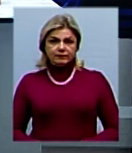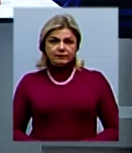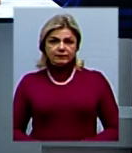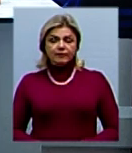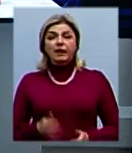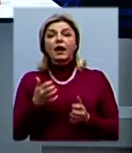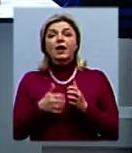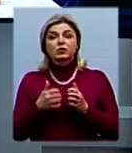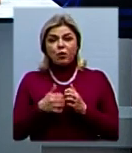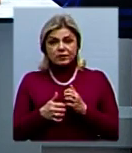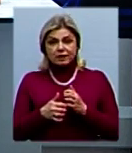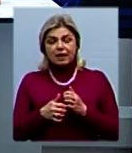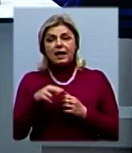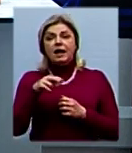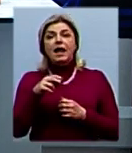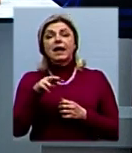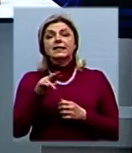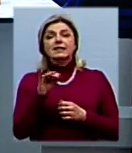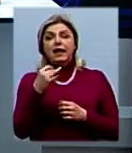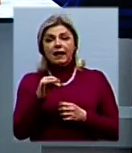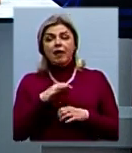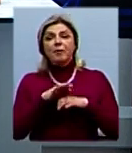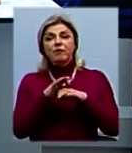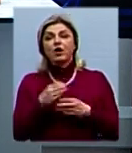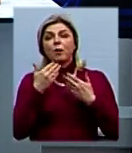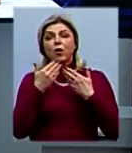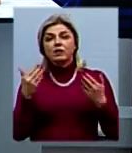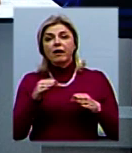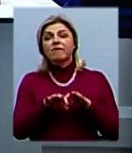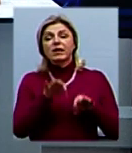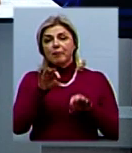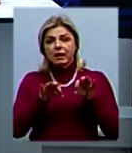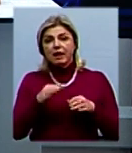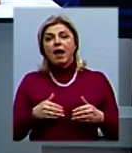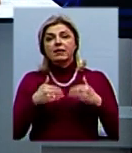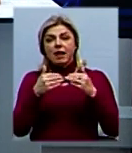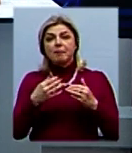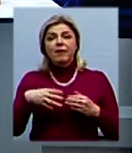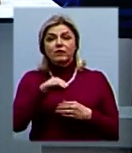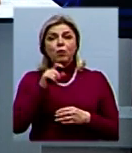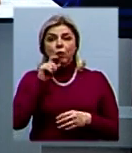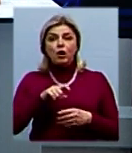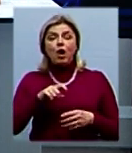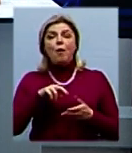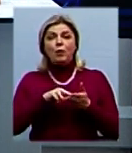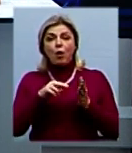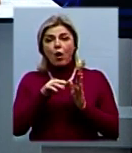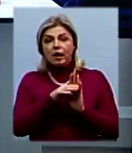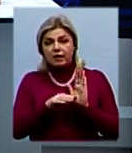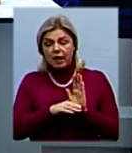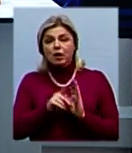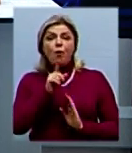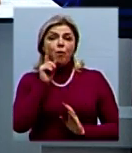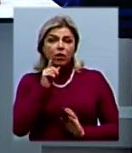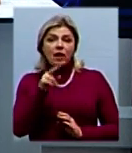У Херсонському академічному ліцеї сьогодні відбувся останній відбірний етап всеукраїнського проєкту «Молодь дебатує».